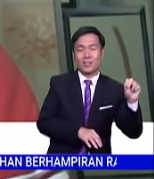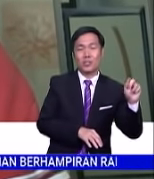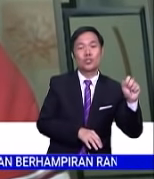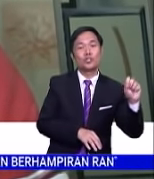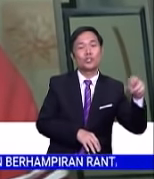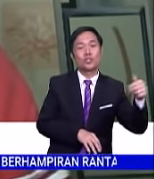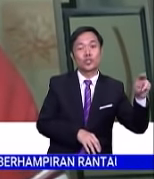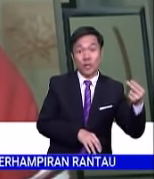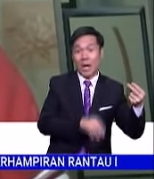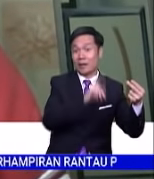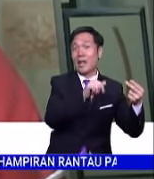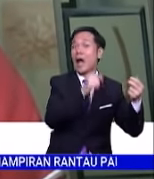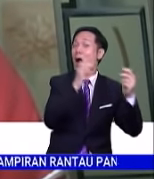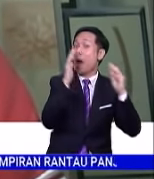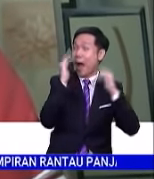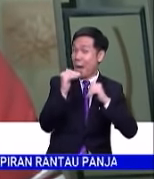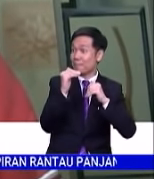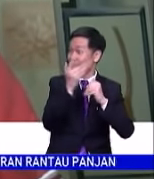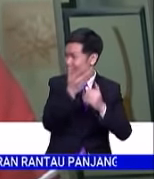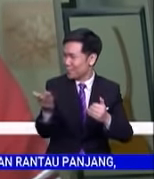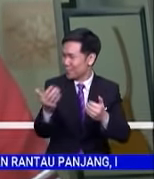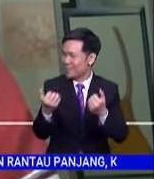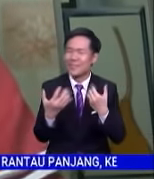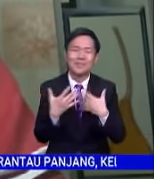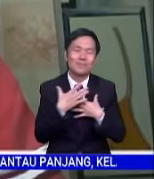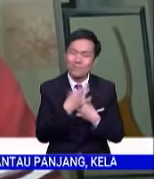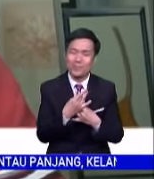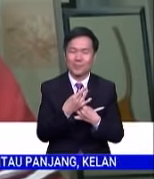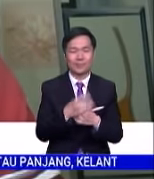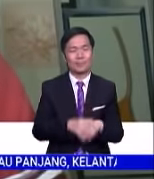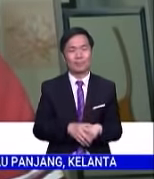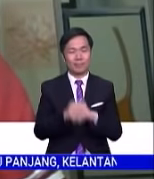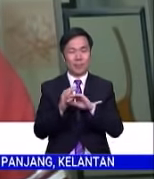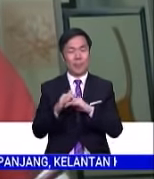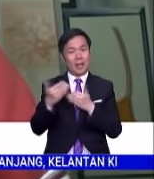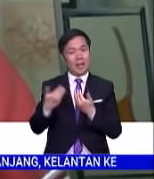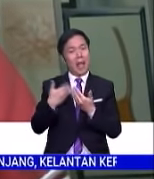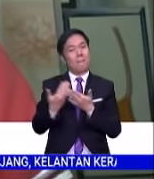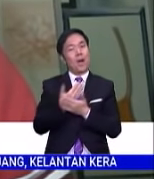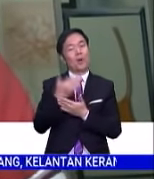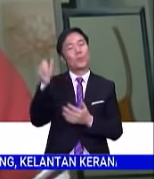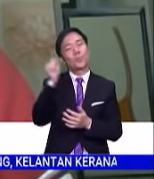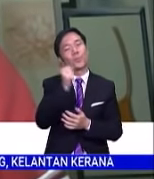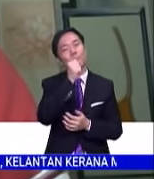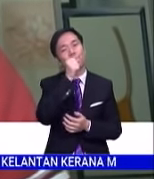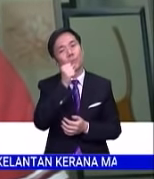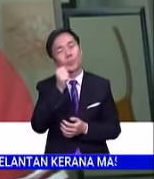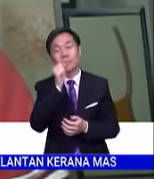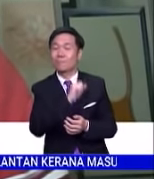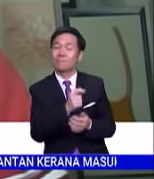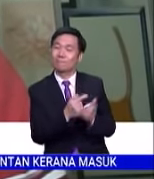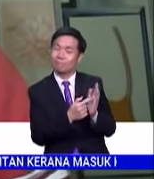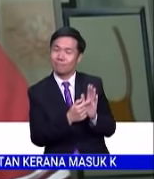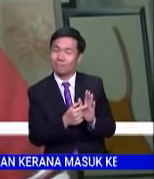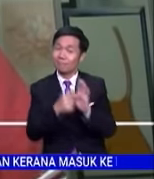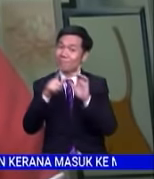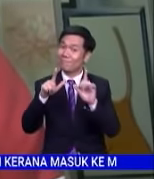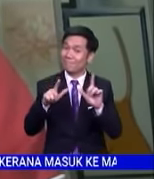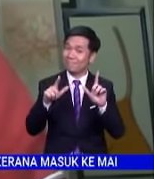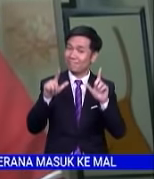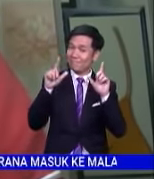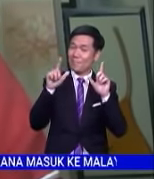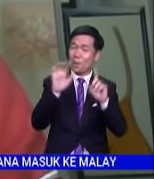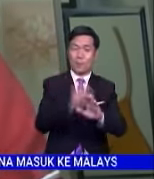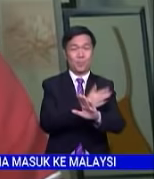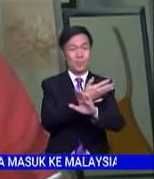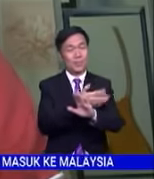Derita turut diterima ramai. Dekat YouTube, sebagai penyanyi baru yang baru je menampakkan diri dalam industri muzik ni,